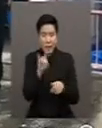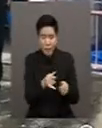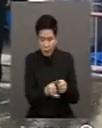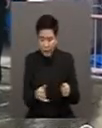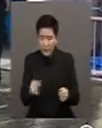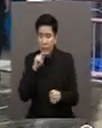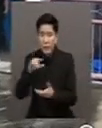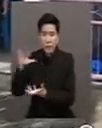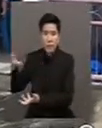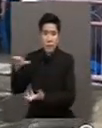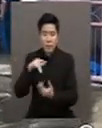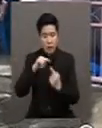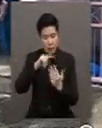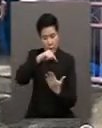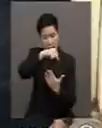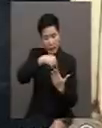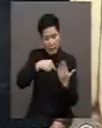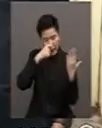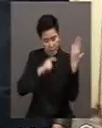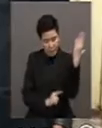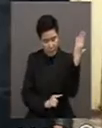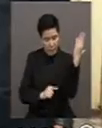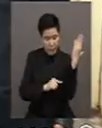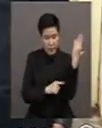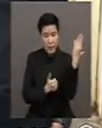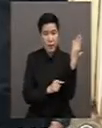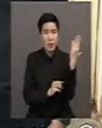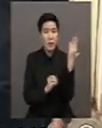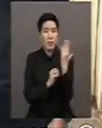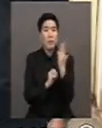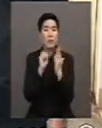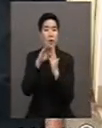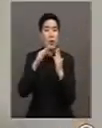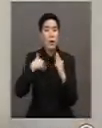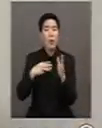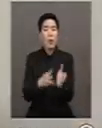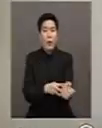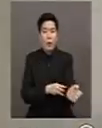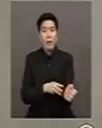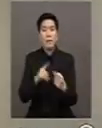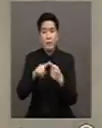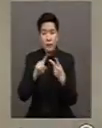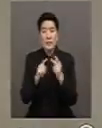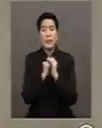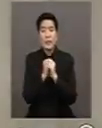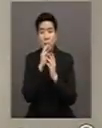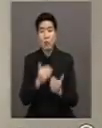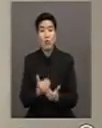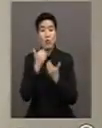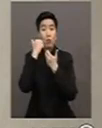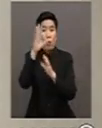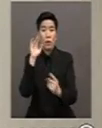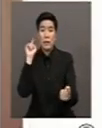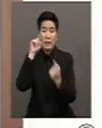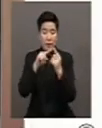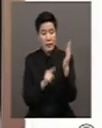นำเข้ามาตามแนวตะเข็บชายแดนไทยมาเลเซียปลายทางคืออยู่ที่ประเทศเวียดนามและจีนนะคะซึ่งหากส่งตัวนิ่มทั้งหมดไปถึ